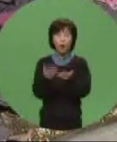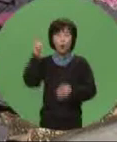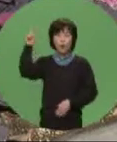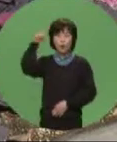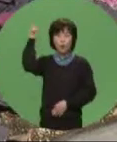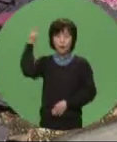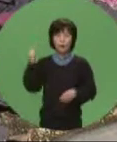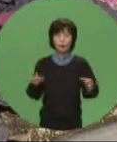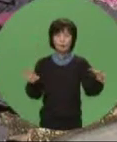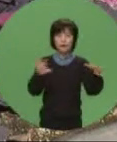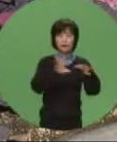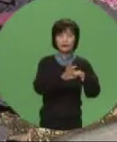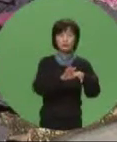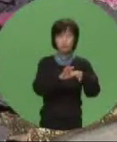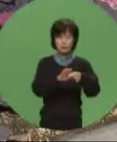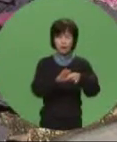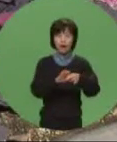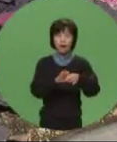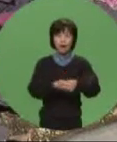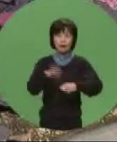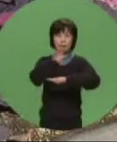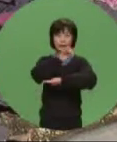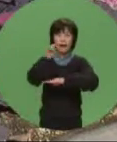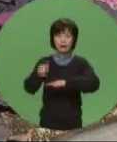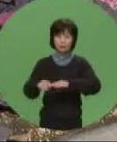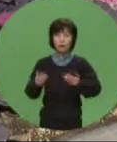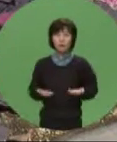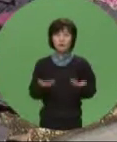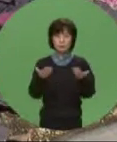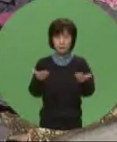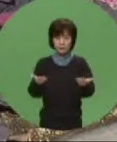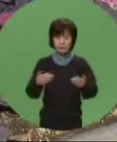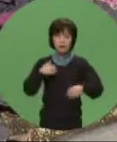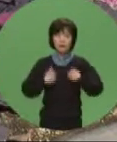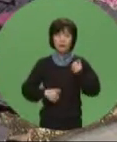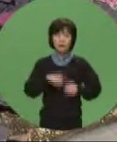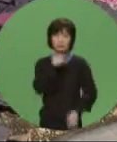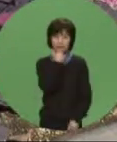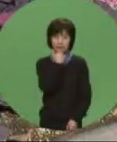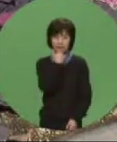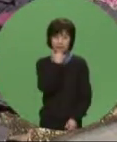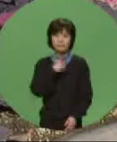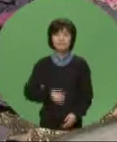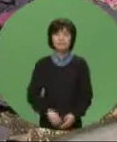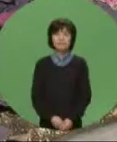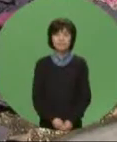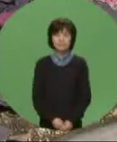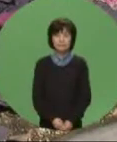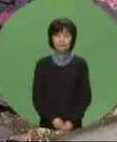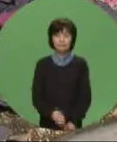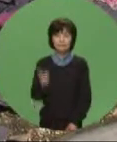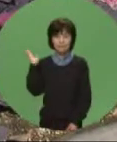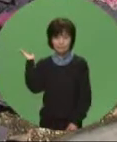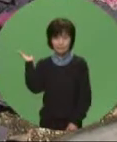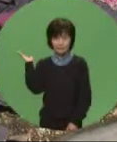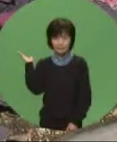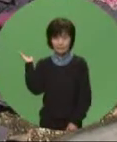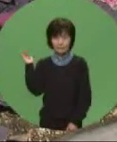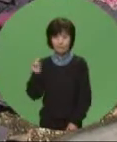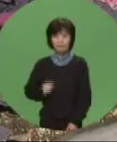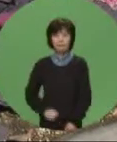した特集企画をお送りします。どうぞお楽しみに。では初めの話題です